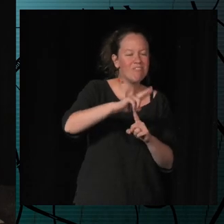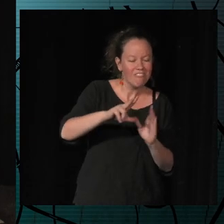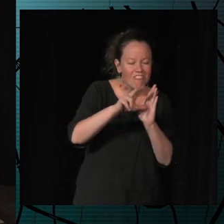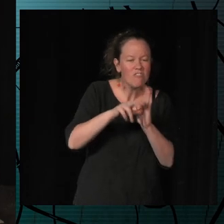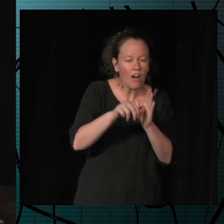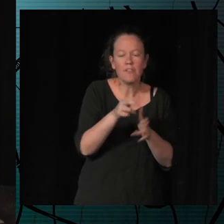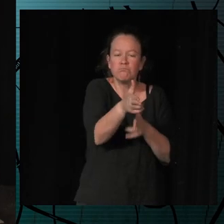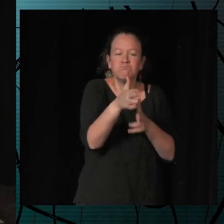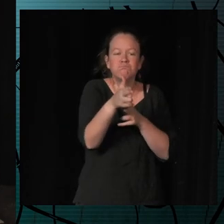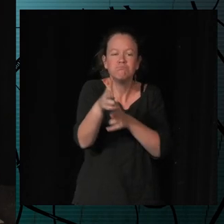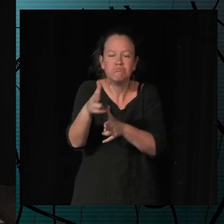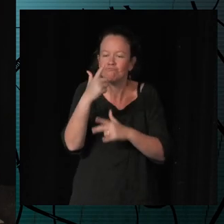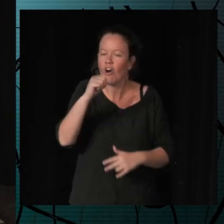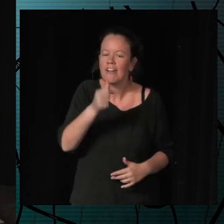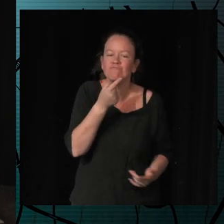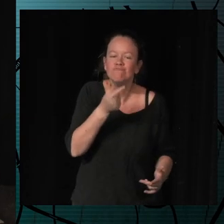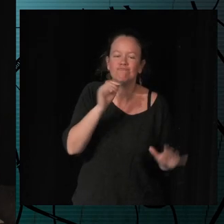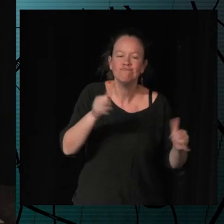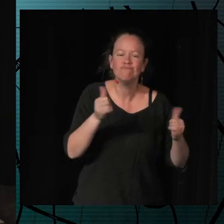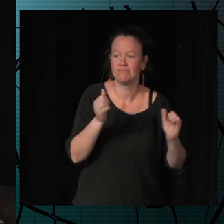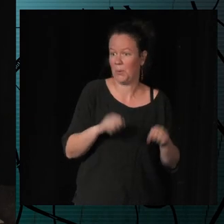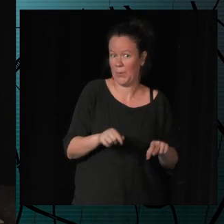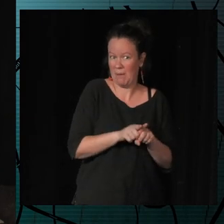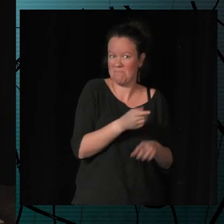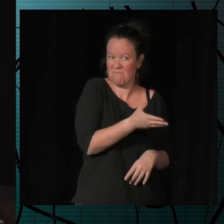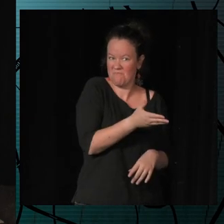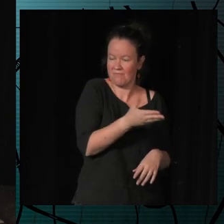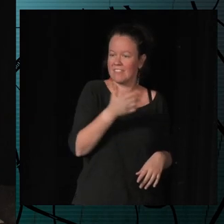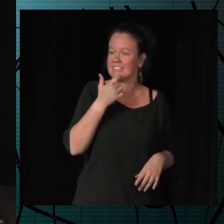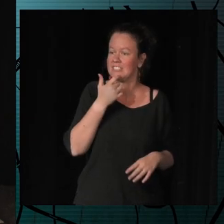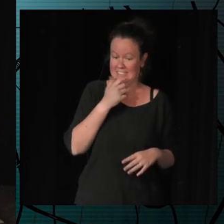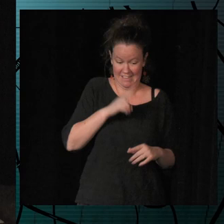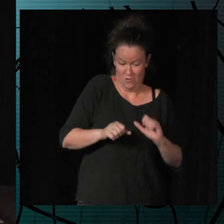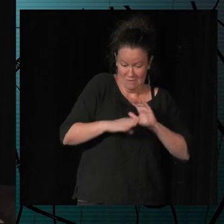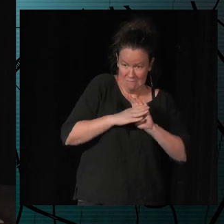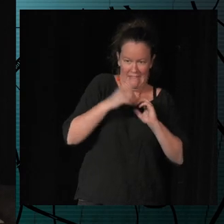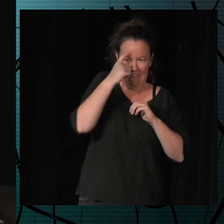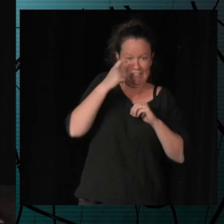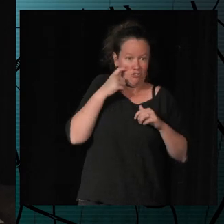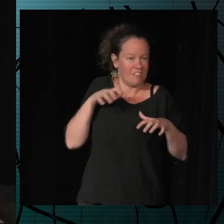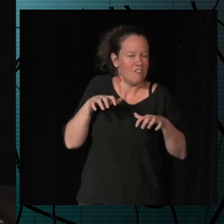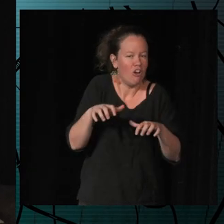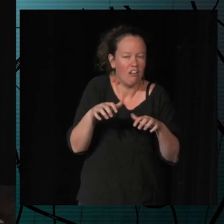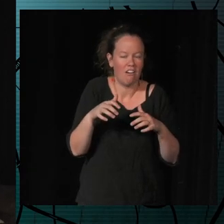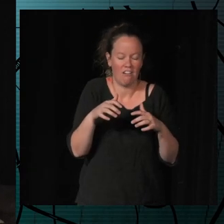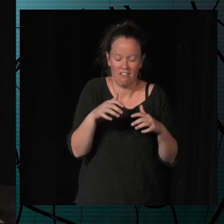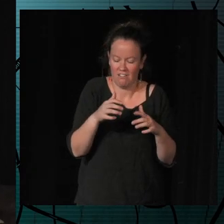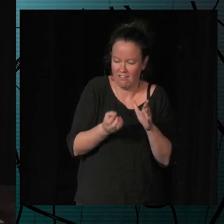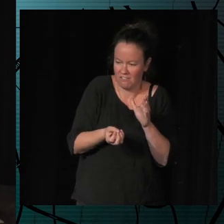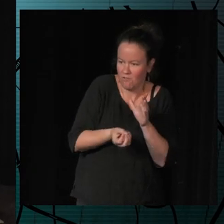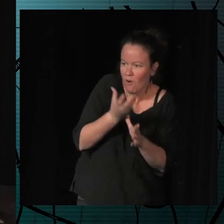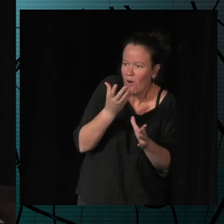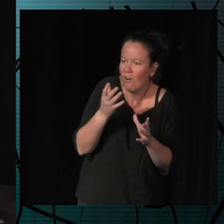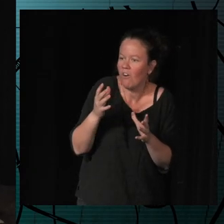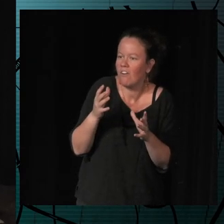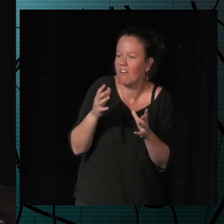pistolet euh donc oui effectivement il y a une réactivation dans ces NL au début de Resident Evil à la sortie des des des premiers volets euh